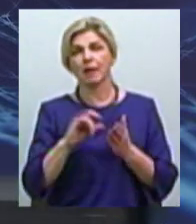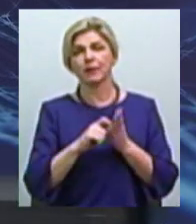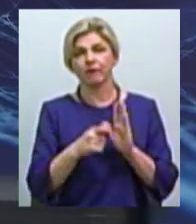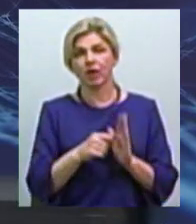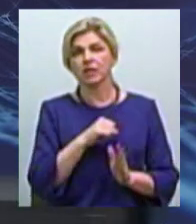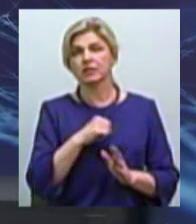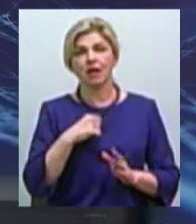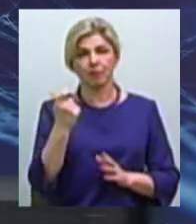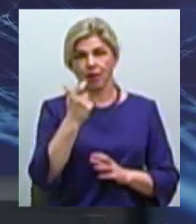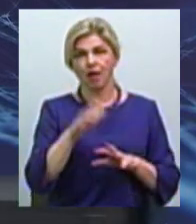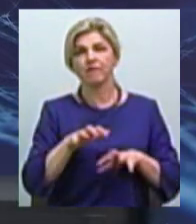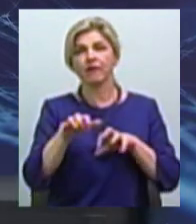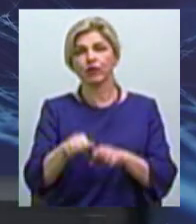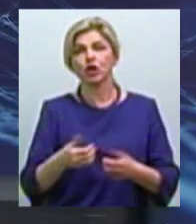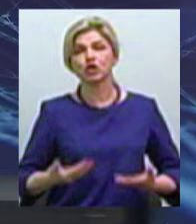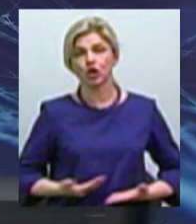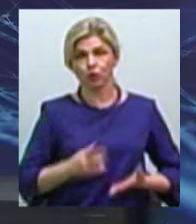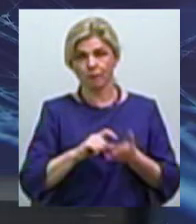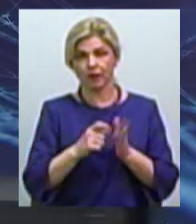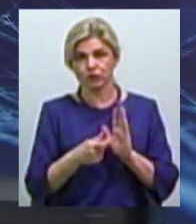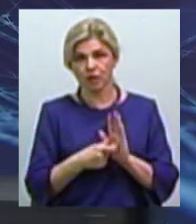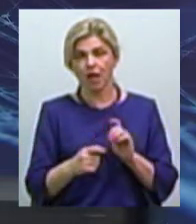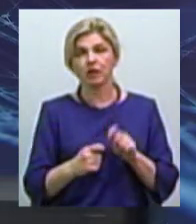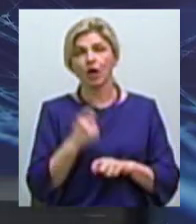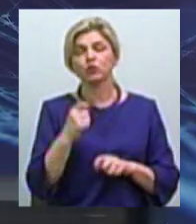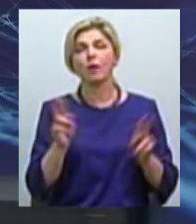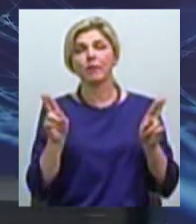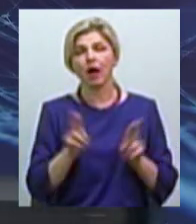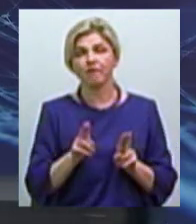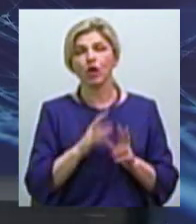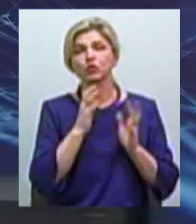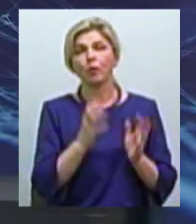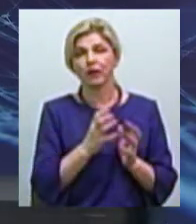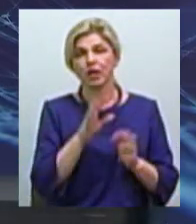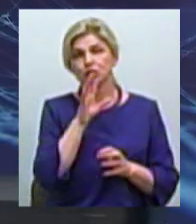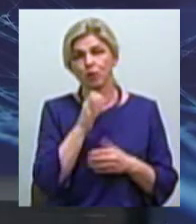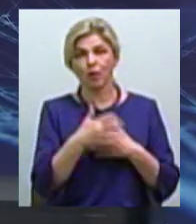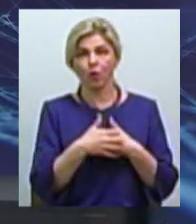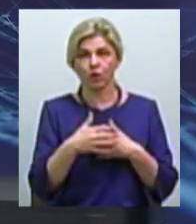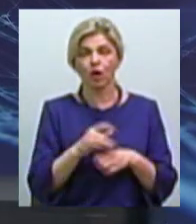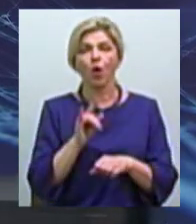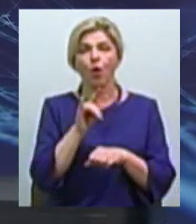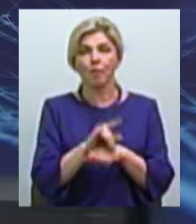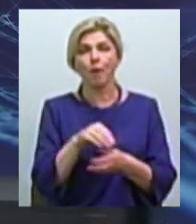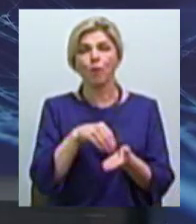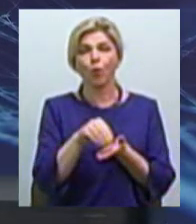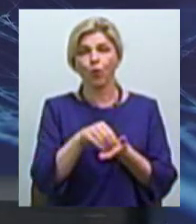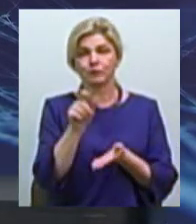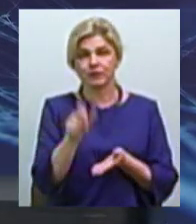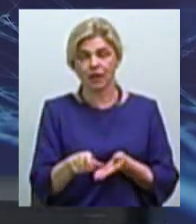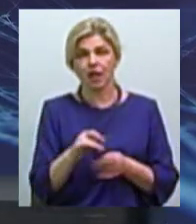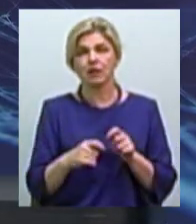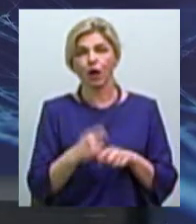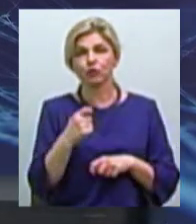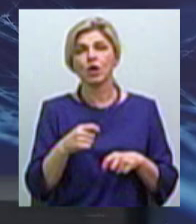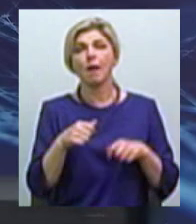заняття жилого приміщення, порушення правил утримання собак і котів, обман покупця чи замовника, порушення правил